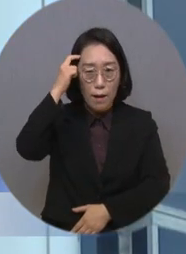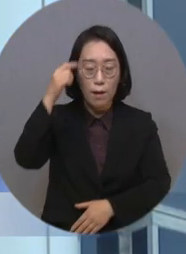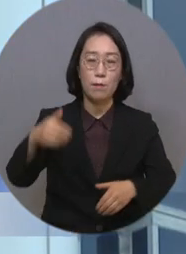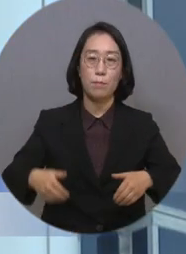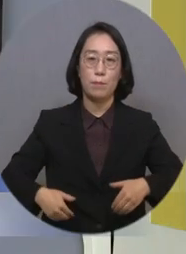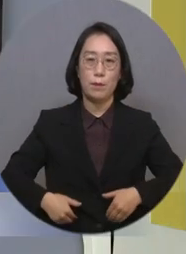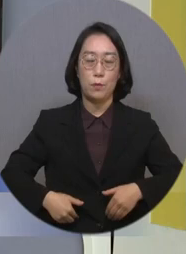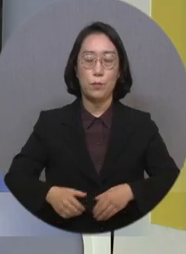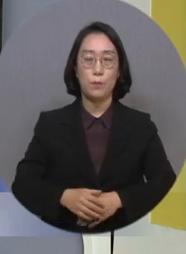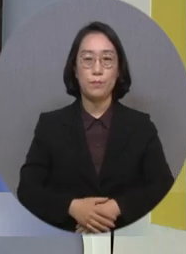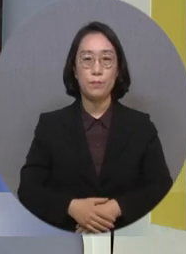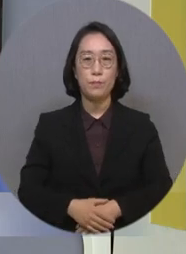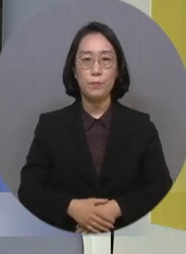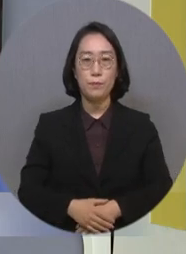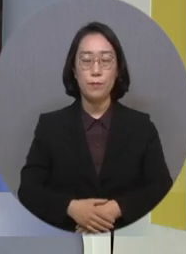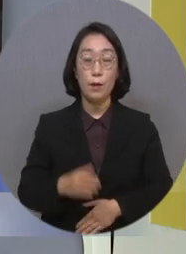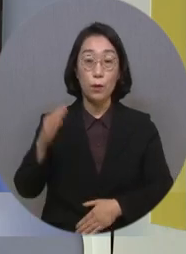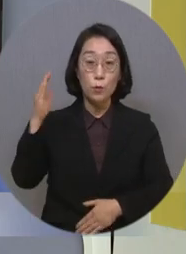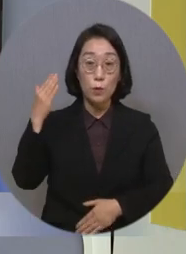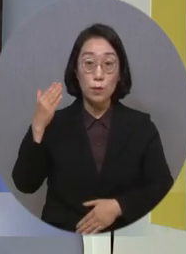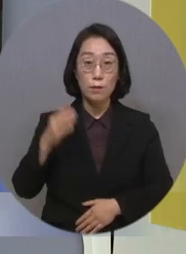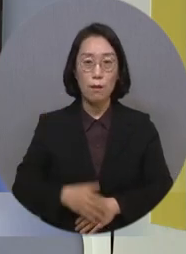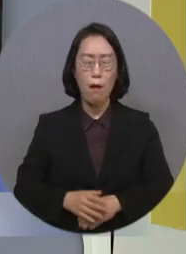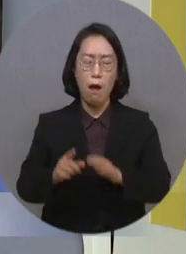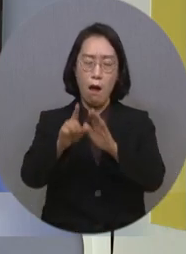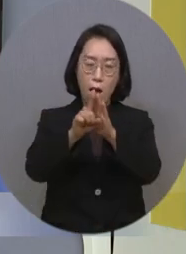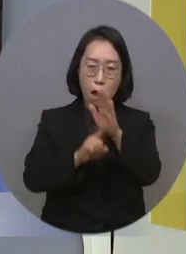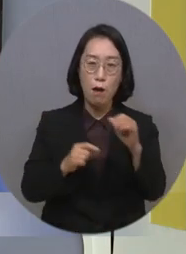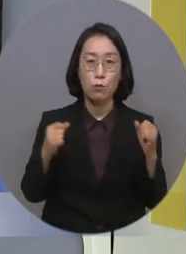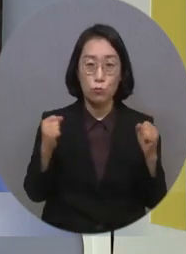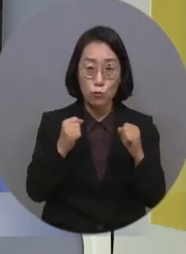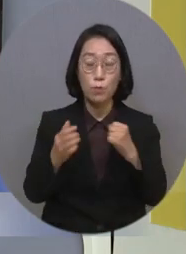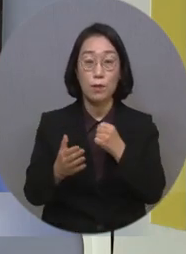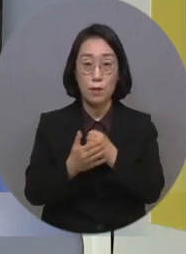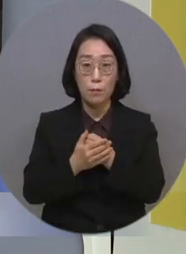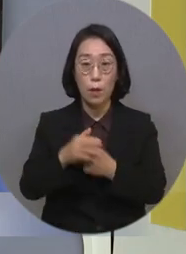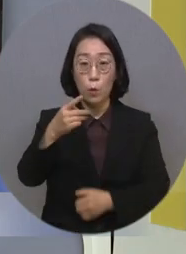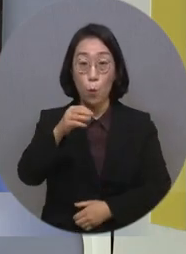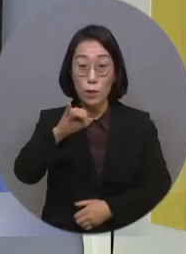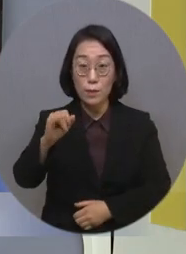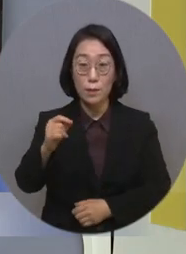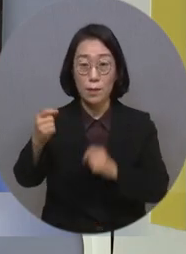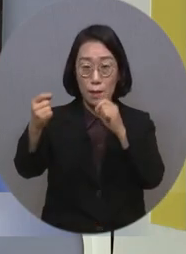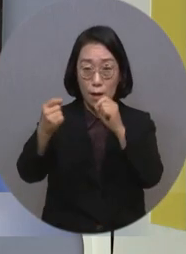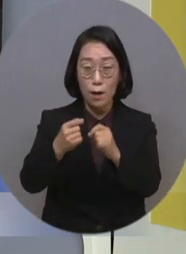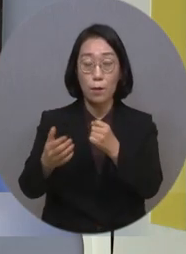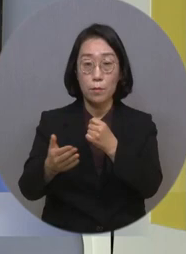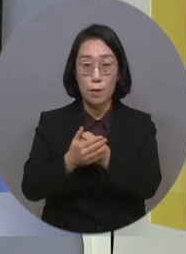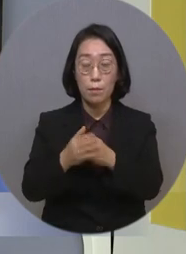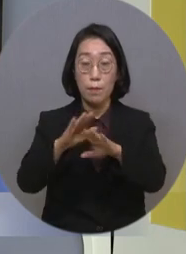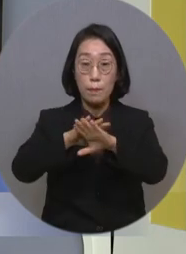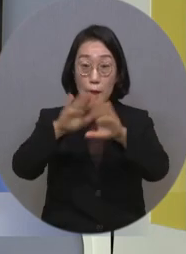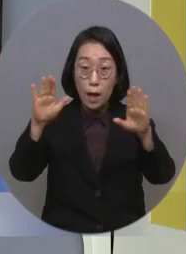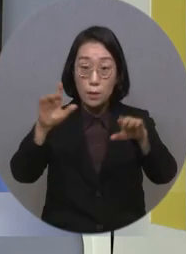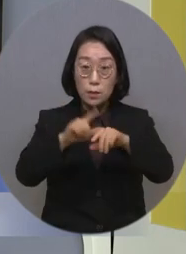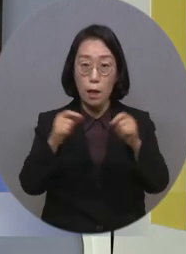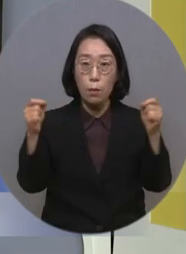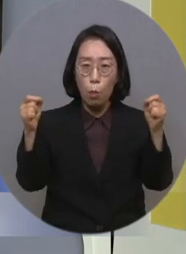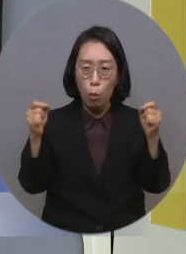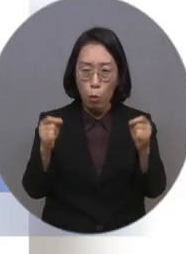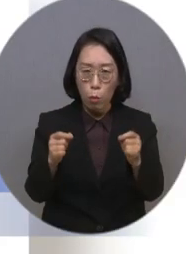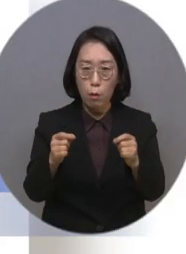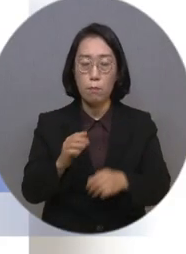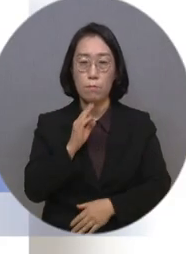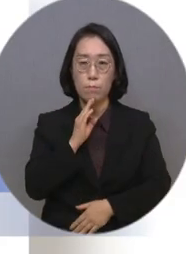같습니다. 요즘 영하의 날씨가 지속되고 절개상 동지를 앞둔 가운데 낮 길이가 점점 짧아지고